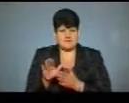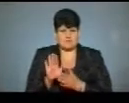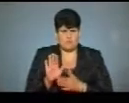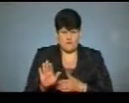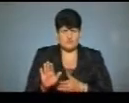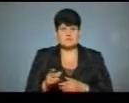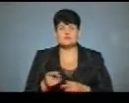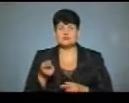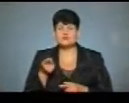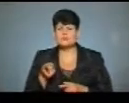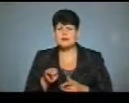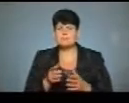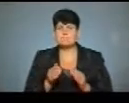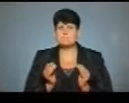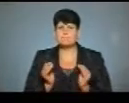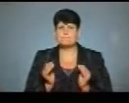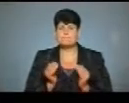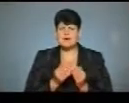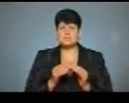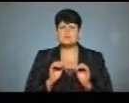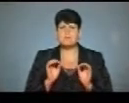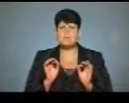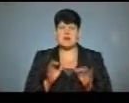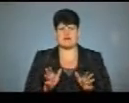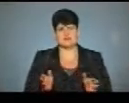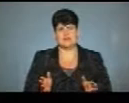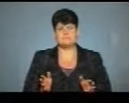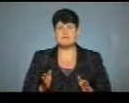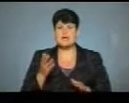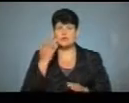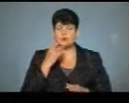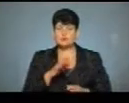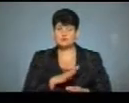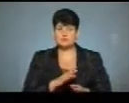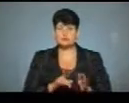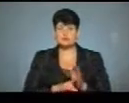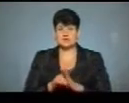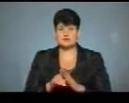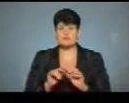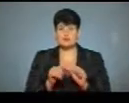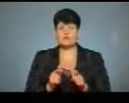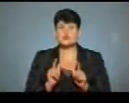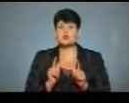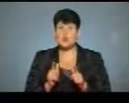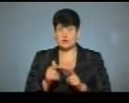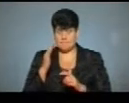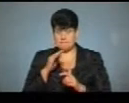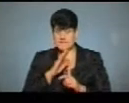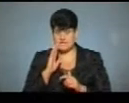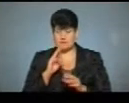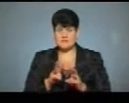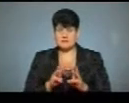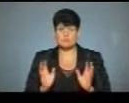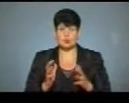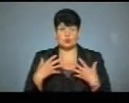більш, скажімо так, менш правильна. І коли були вже запроваджені інформовані згоди батьків, Міністерством